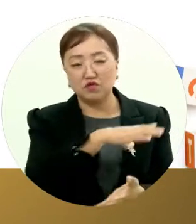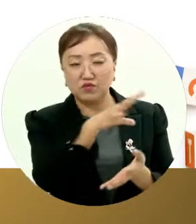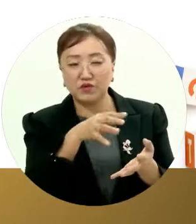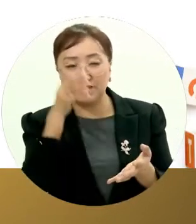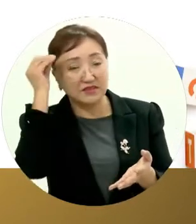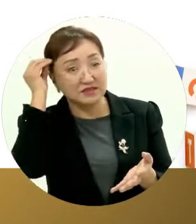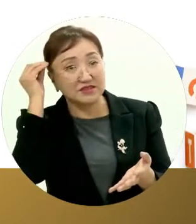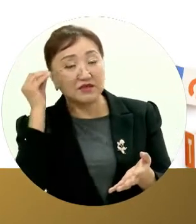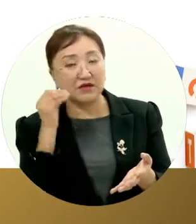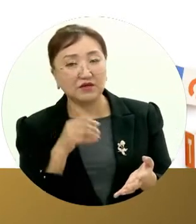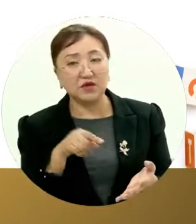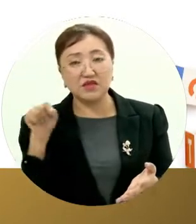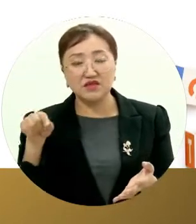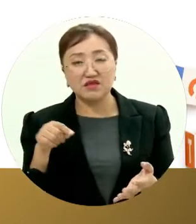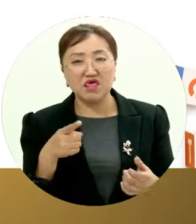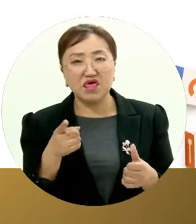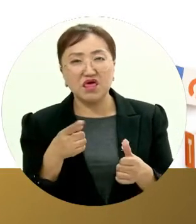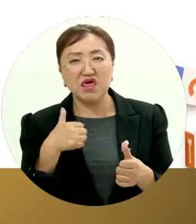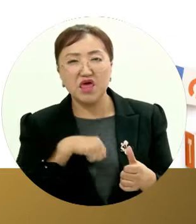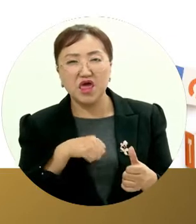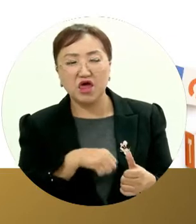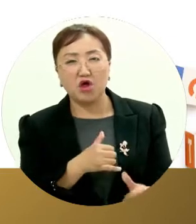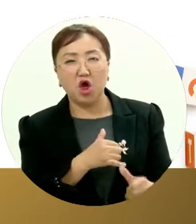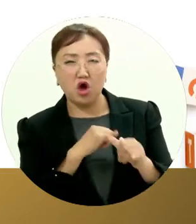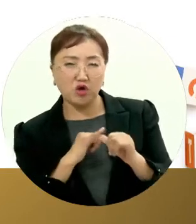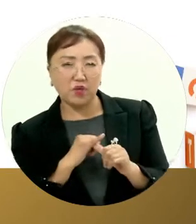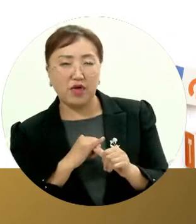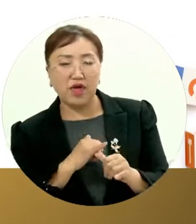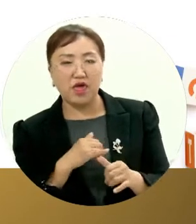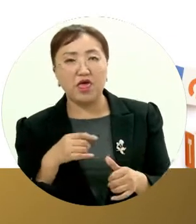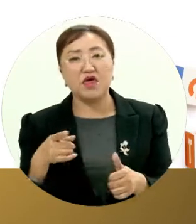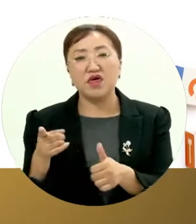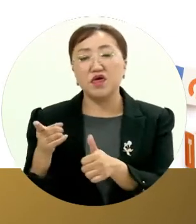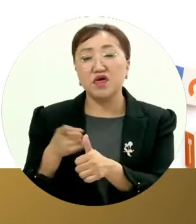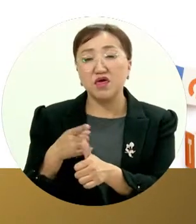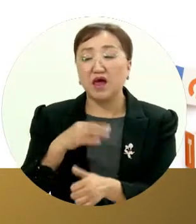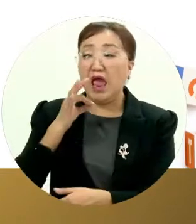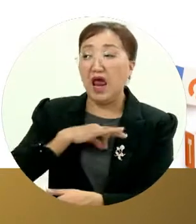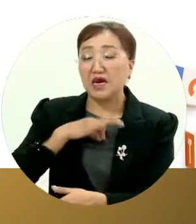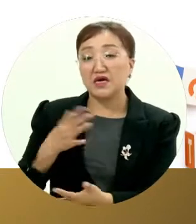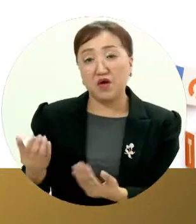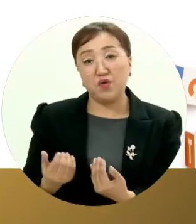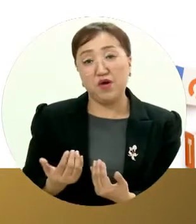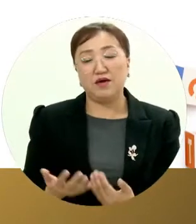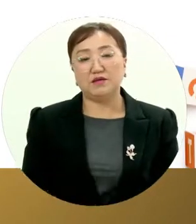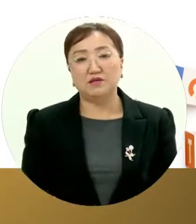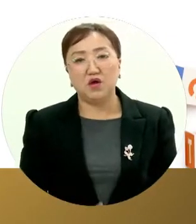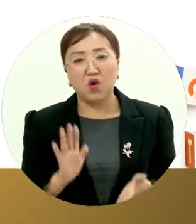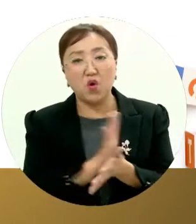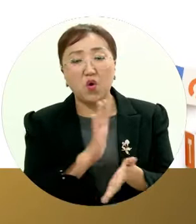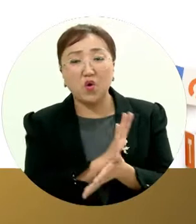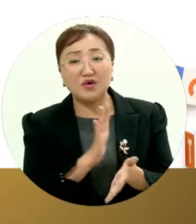харчлаа. Тэгвэл энэ инфляциас хэн хожидгийм бэ? Хэн хохирдэг юм бэ? За хурдтай инфляцийн